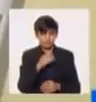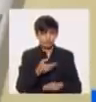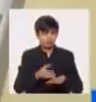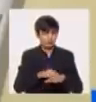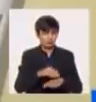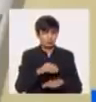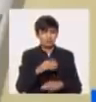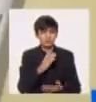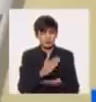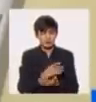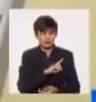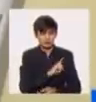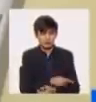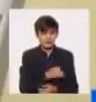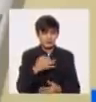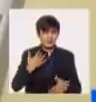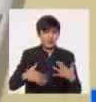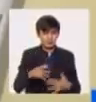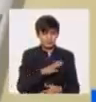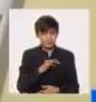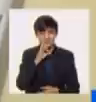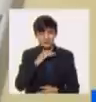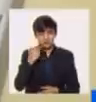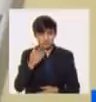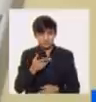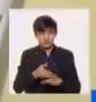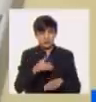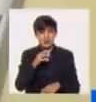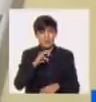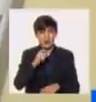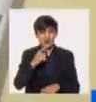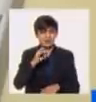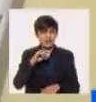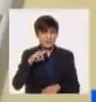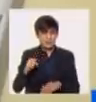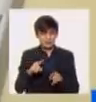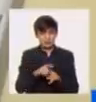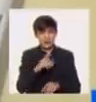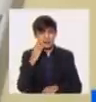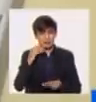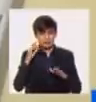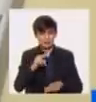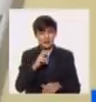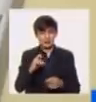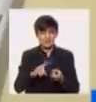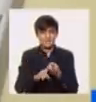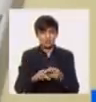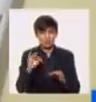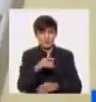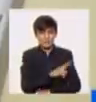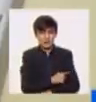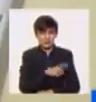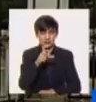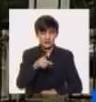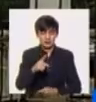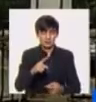сондықтан қабылдағаннан кейін әлсіздік болады. Мағрипа Бапаева Алматы орталық клиникалық ауруханасында коронавирус жұқтырған көп дәрігердің бірі.